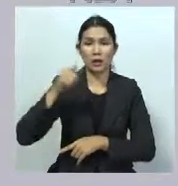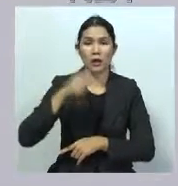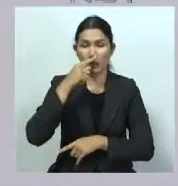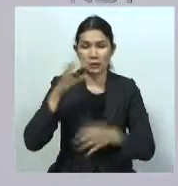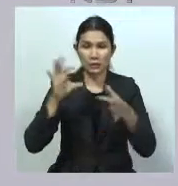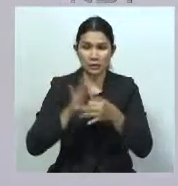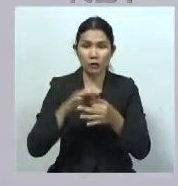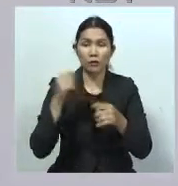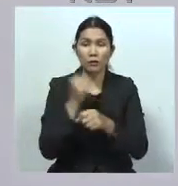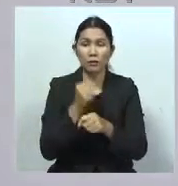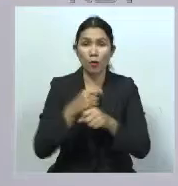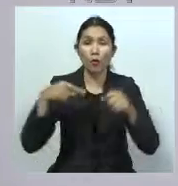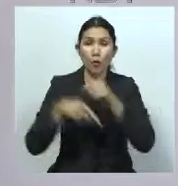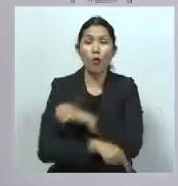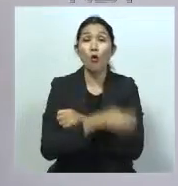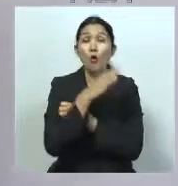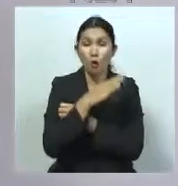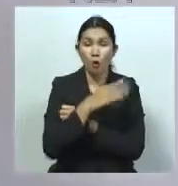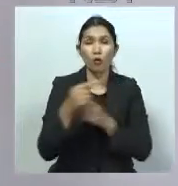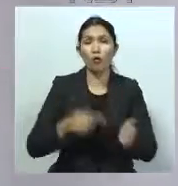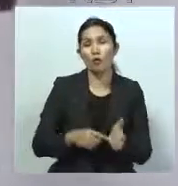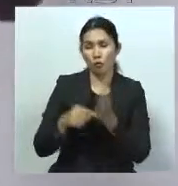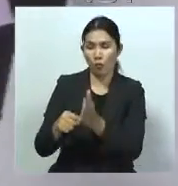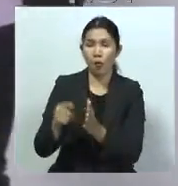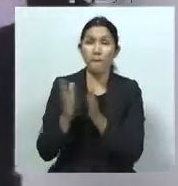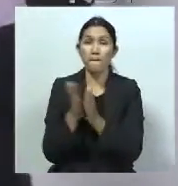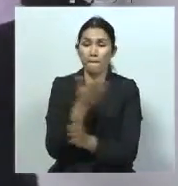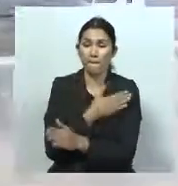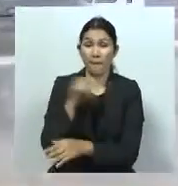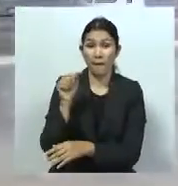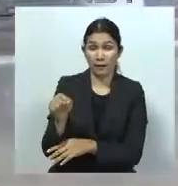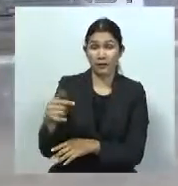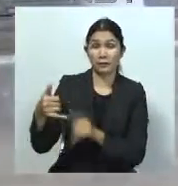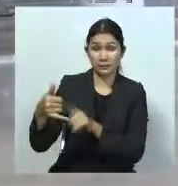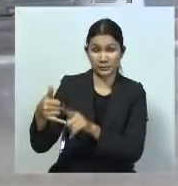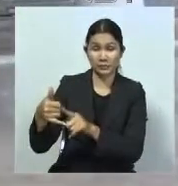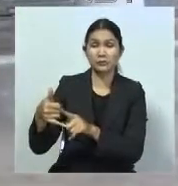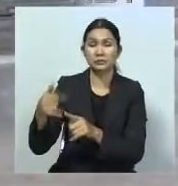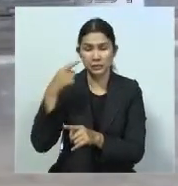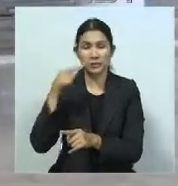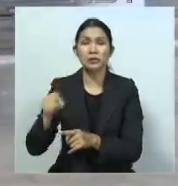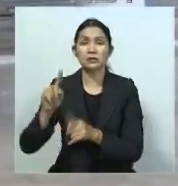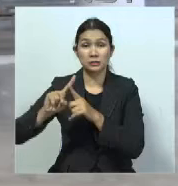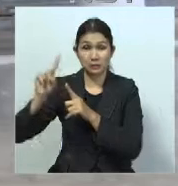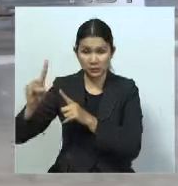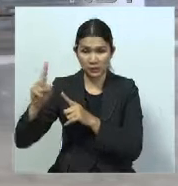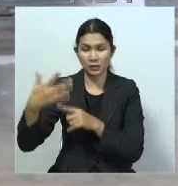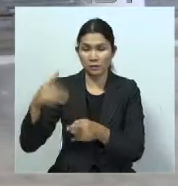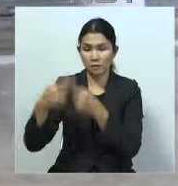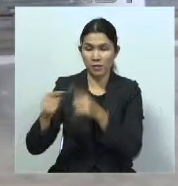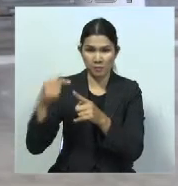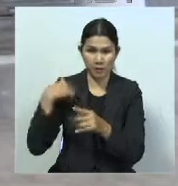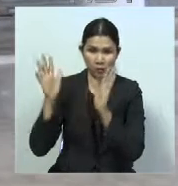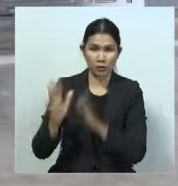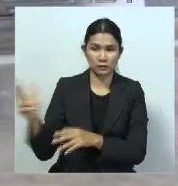คดีปราบปรามการทุจริต1ภาค1ยื่นฟ้องพระครูไกรสอนวิลาศหรือเดชพรเจริญจำเลยที่1และพวกรวม3